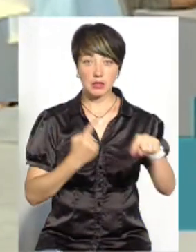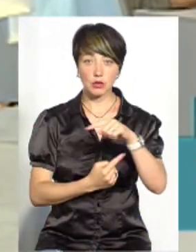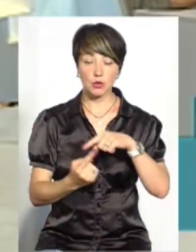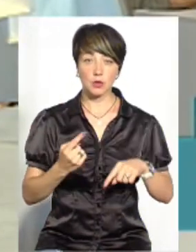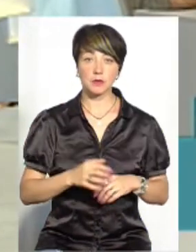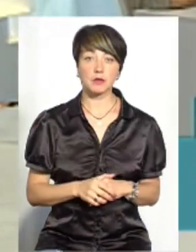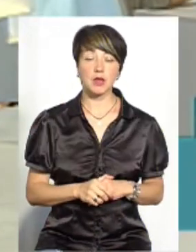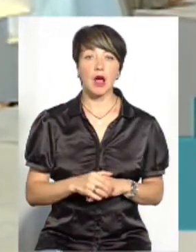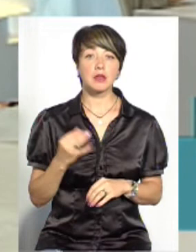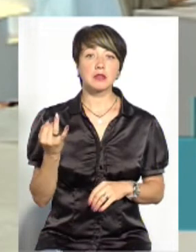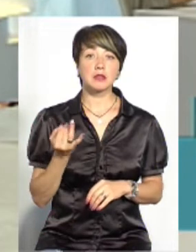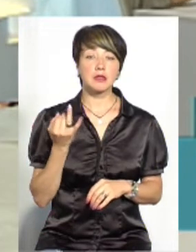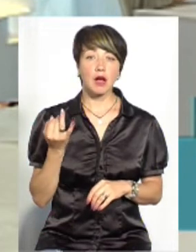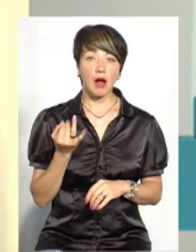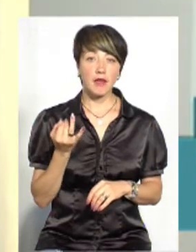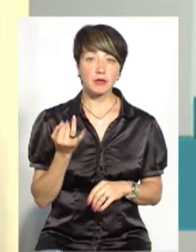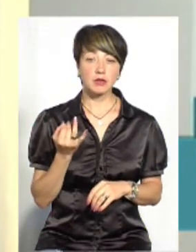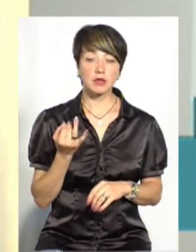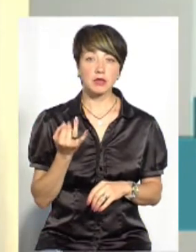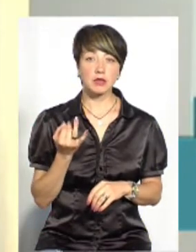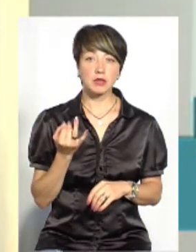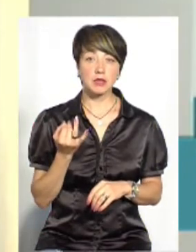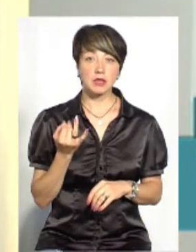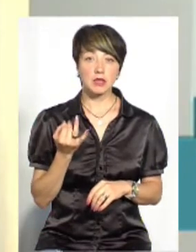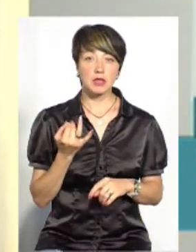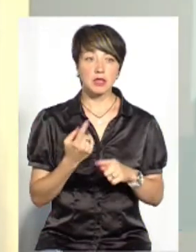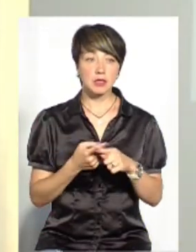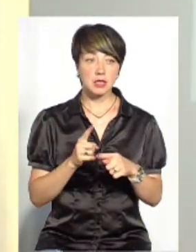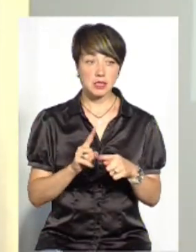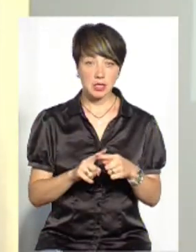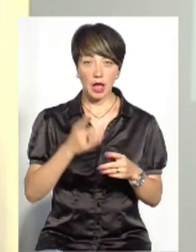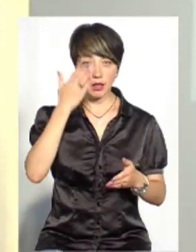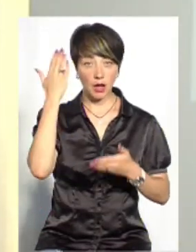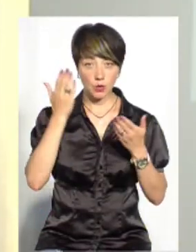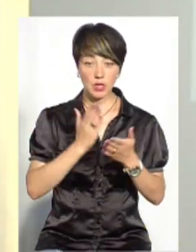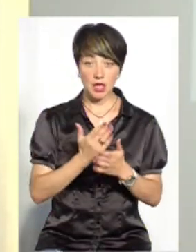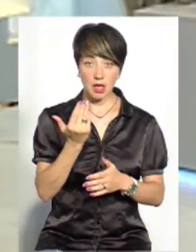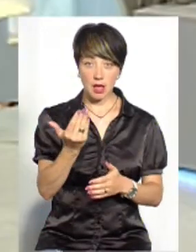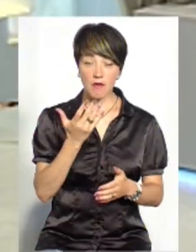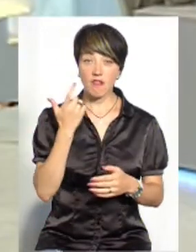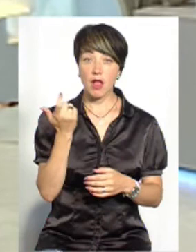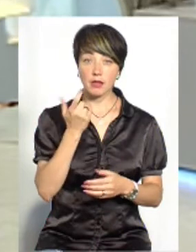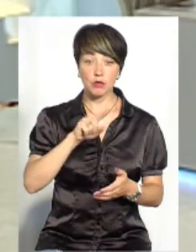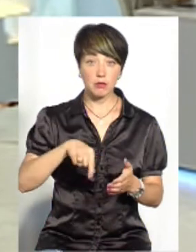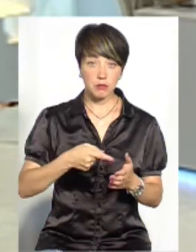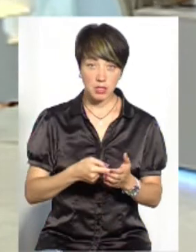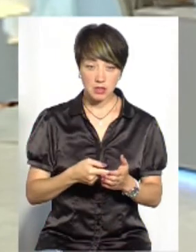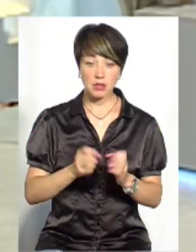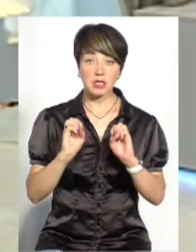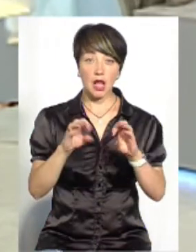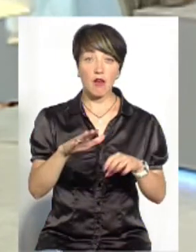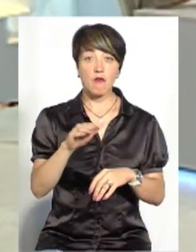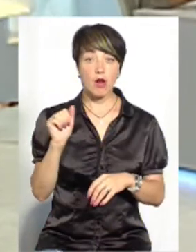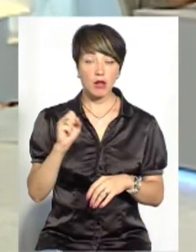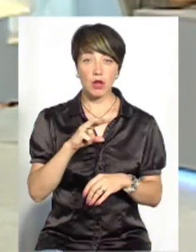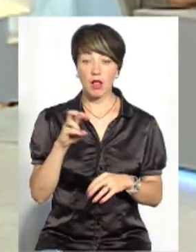пане Василю, цікаво. Ці атракціони є власністю міста. Якщо я правильно розумію, місто дає їх в оренду,